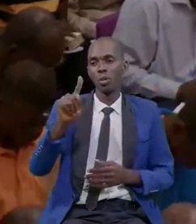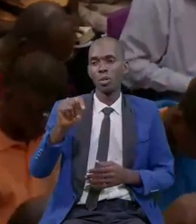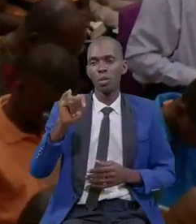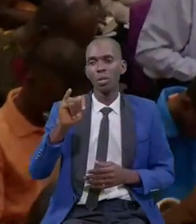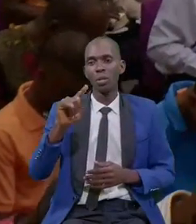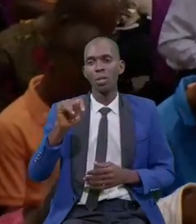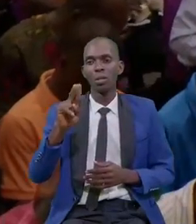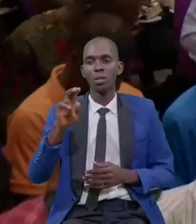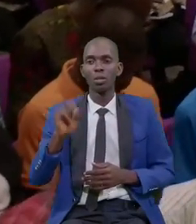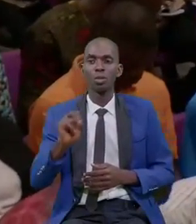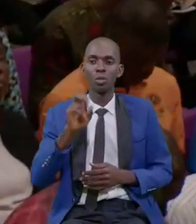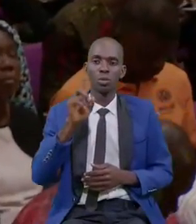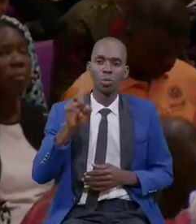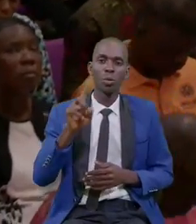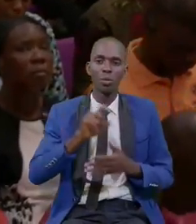16.